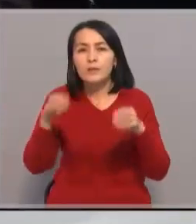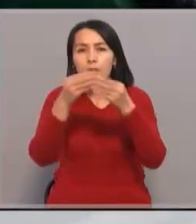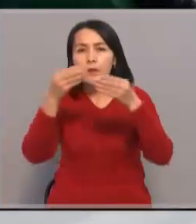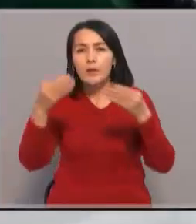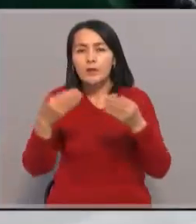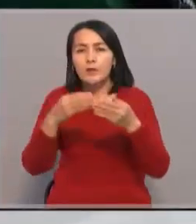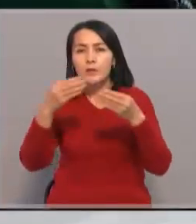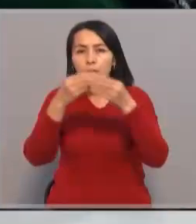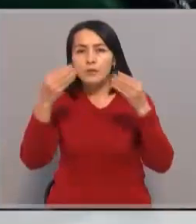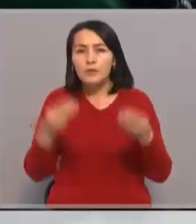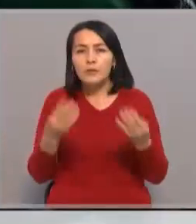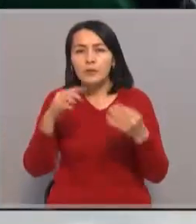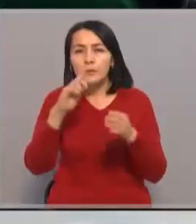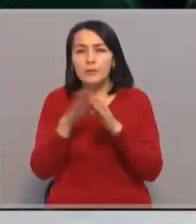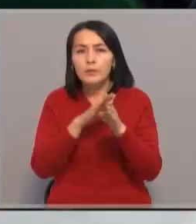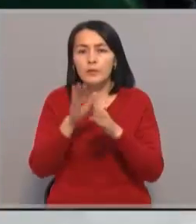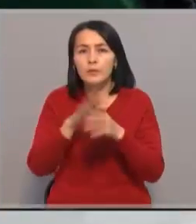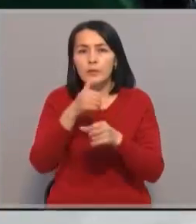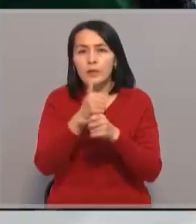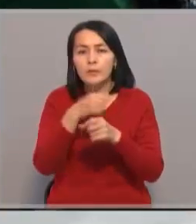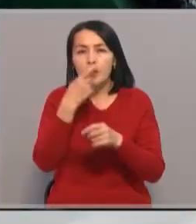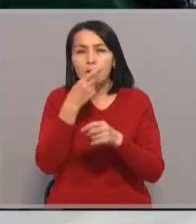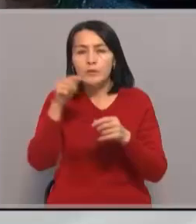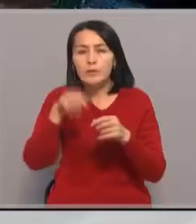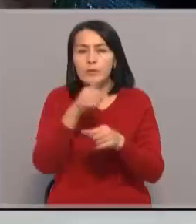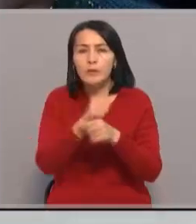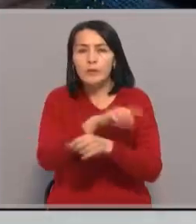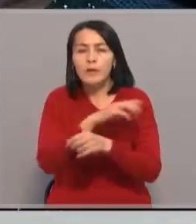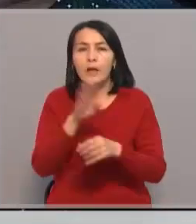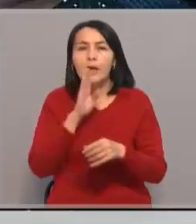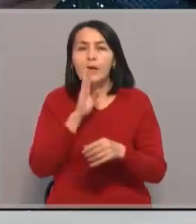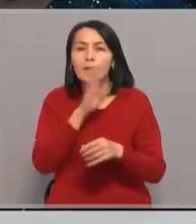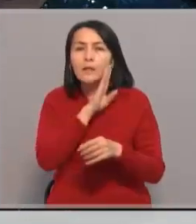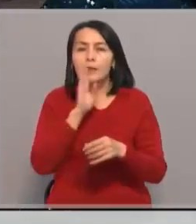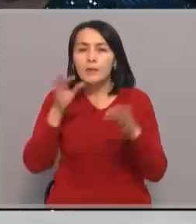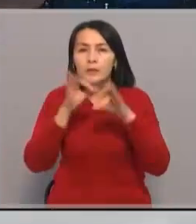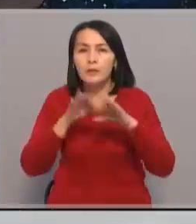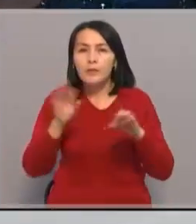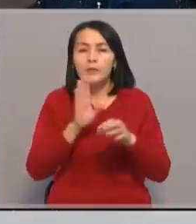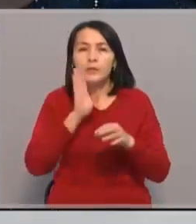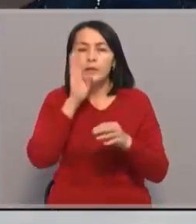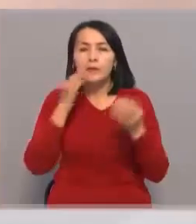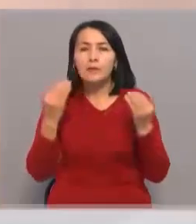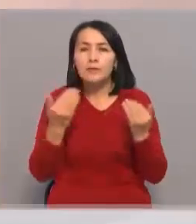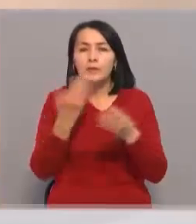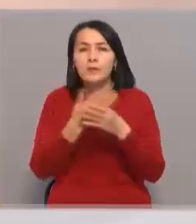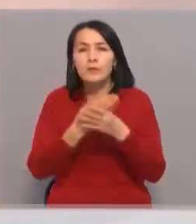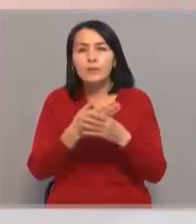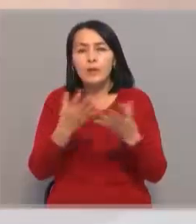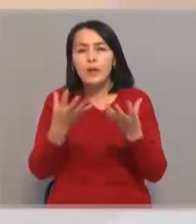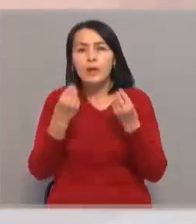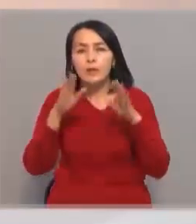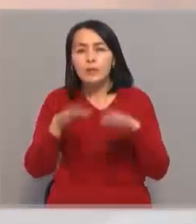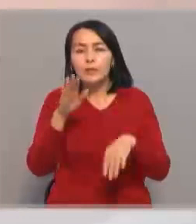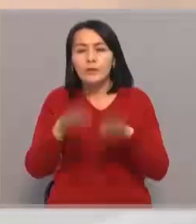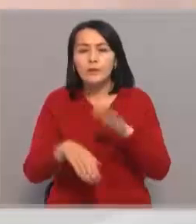рет ұйымдастырып отыр. Журналдың бас редакторының айтуынша, қоғамның қозғаушы күші әйел аналардың тәуелсіздік таңын жақындатуға қосқан үлесімен алар орын